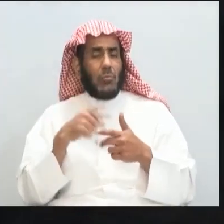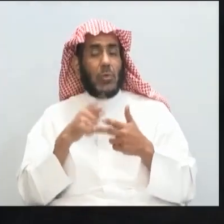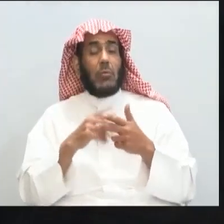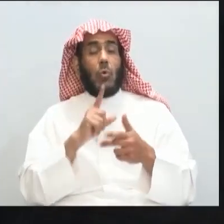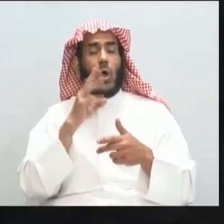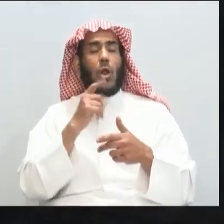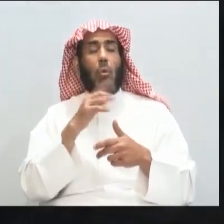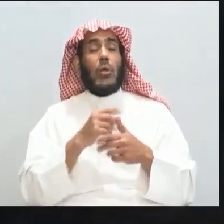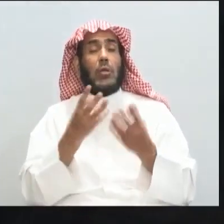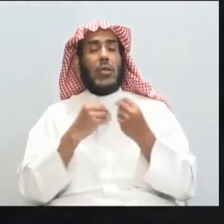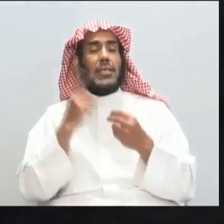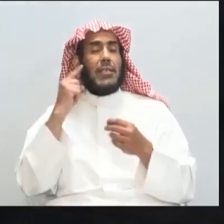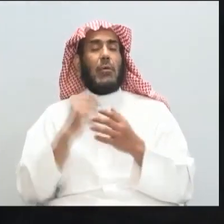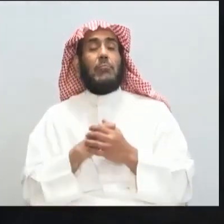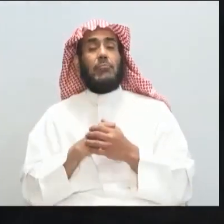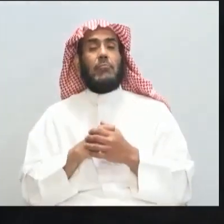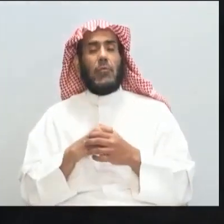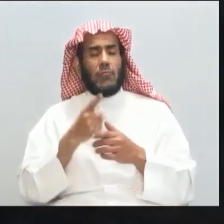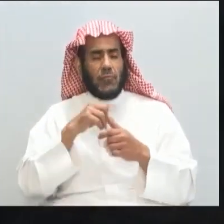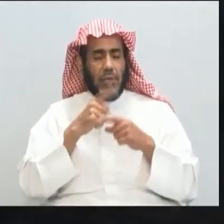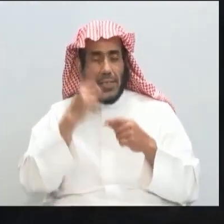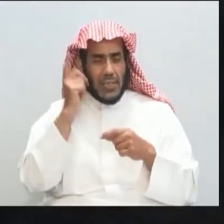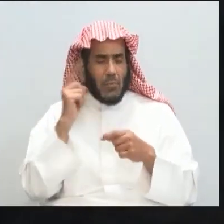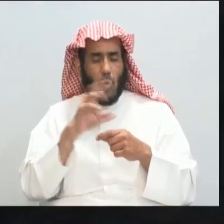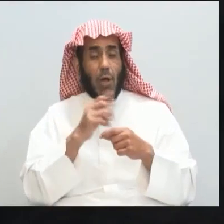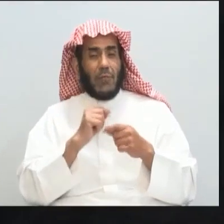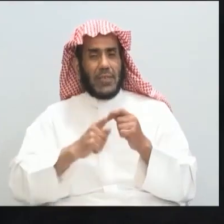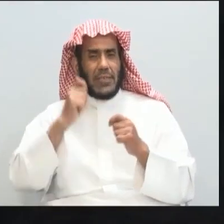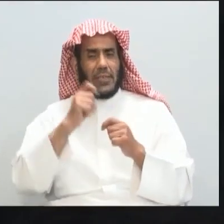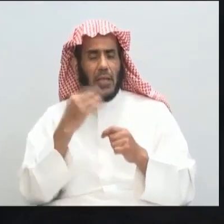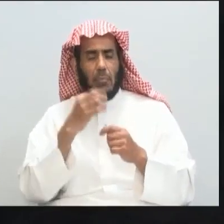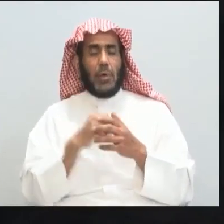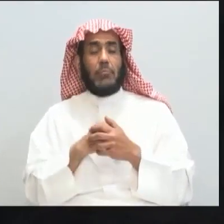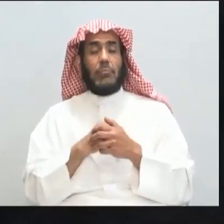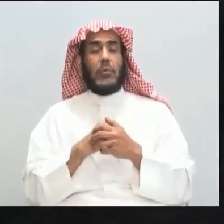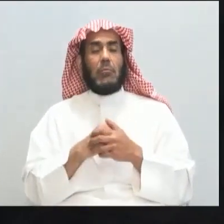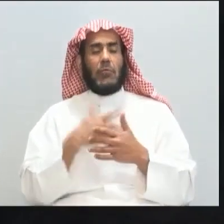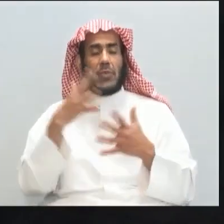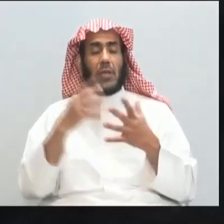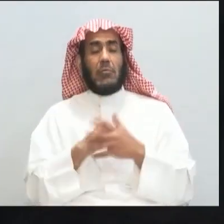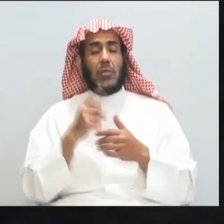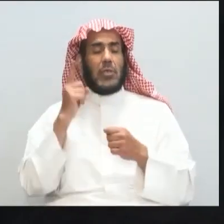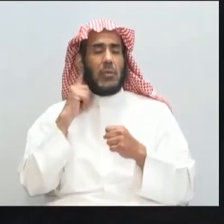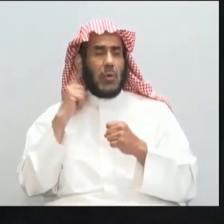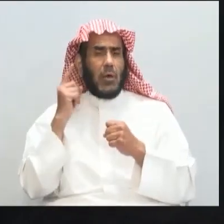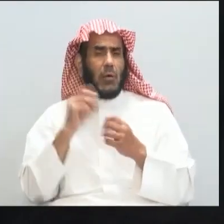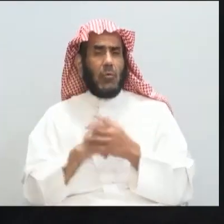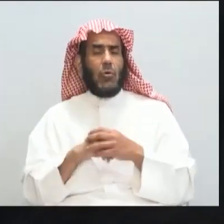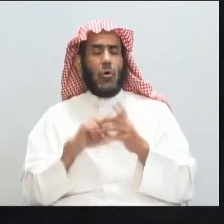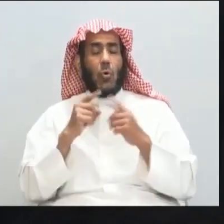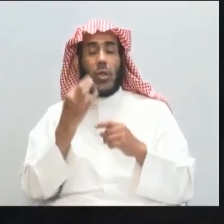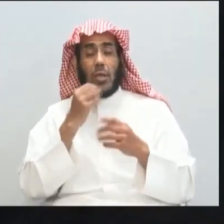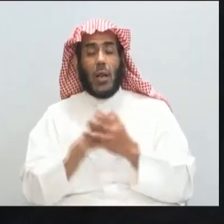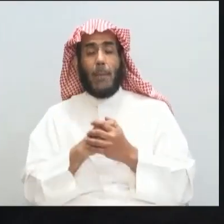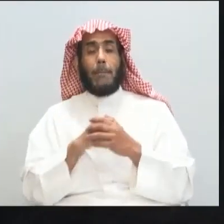الام يكتسبها عن طريق السماع فاذا سمع اللغه فصيحه يتكلم بها بفصاحه اذا سمع ما يسمعه هو الذي